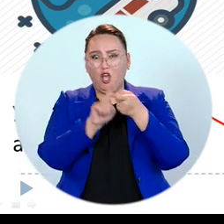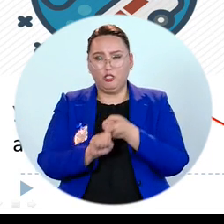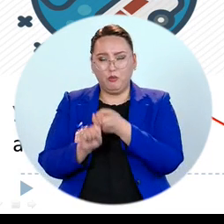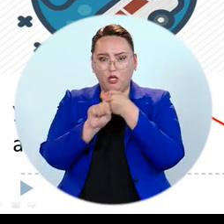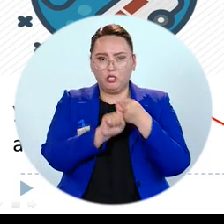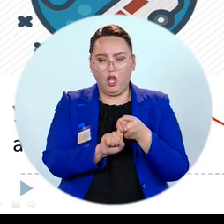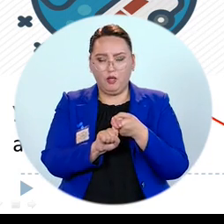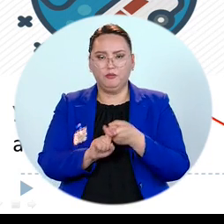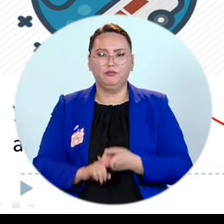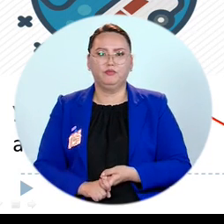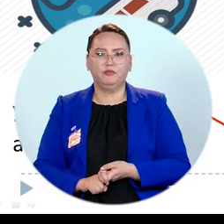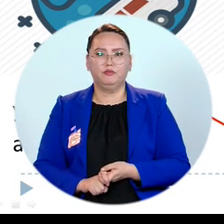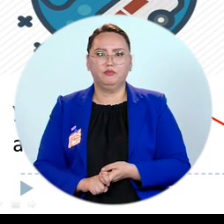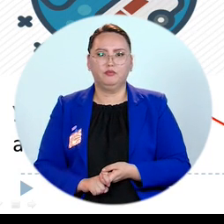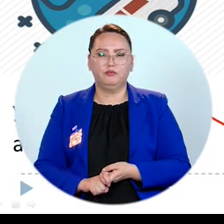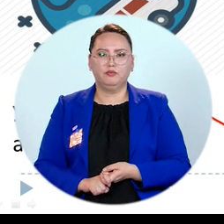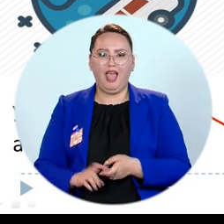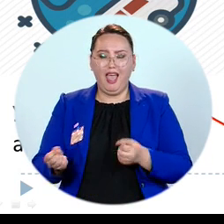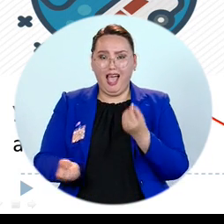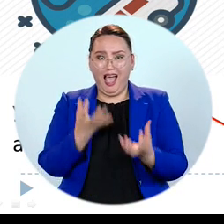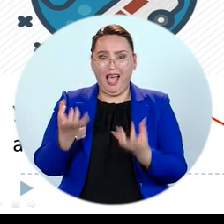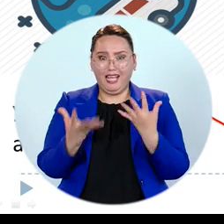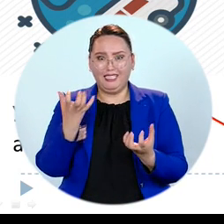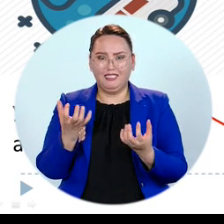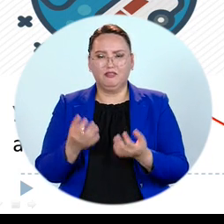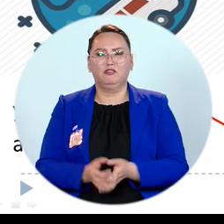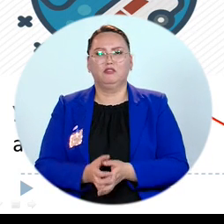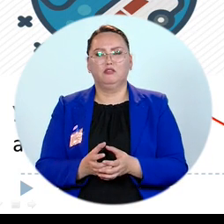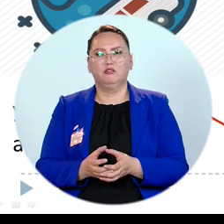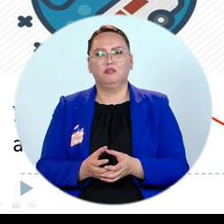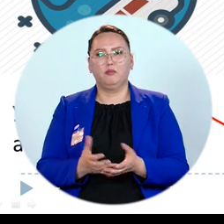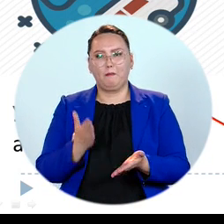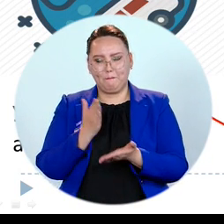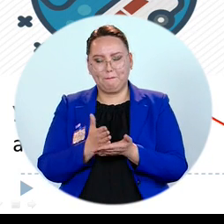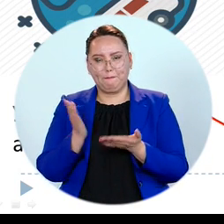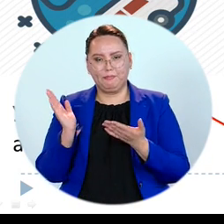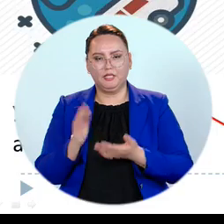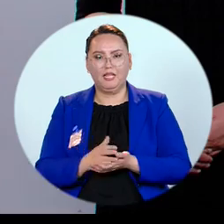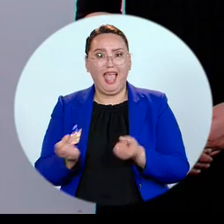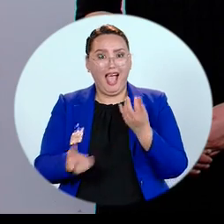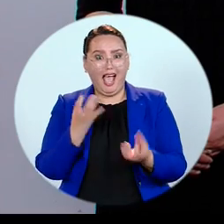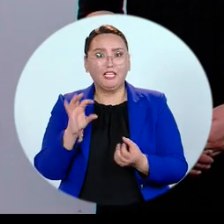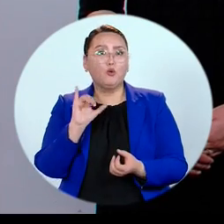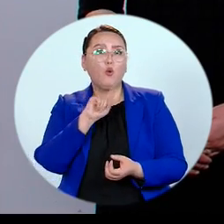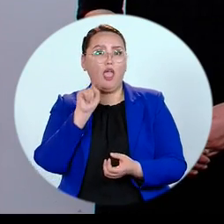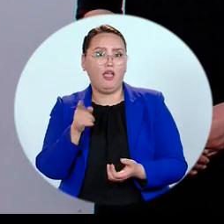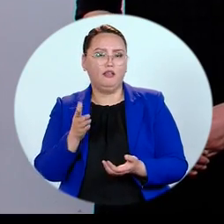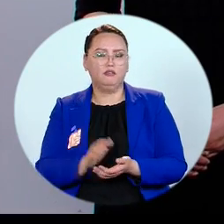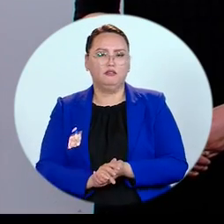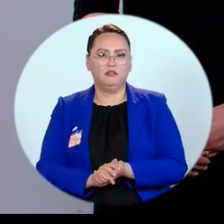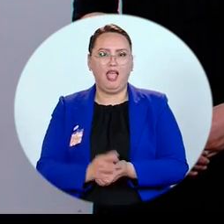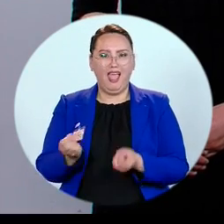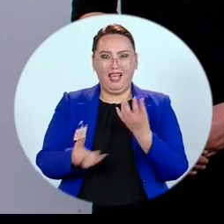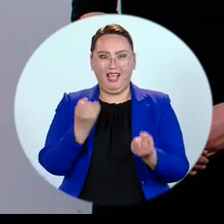холбоодай айвэлт өсэл дөрөөн хувийг хамгийг хувийг бэйв өзэдээл галт өмөр эрэн нэгэн хувийг ээзэлж байгаа тэгүэл галт өмөр гэжуээ галт өмөр гэдээн